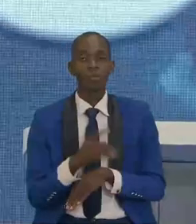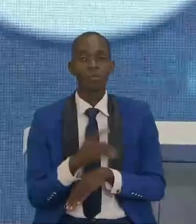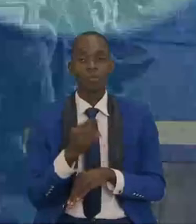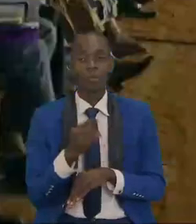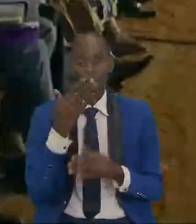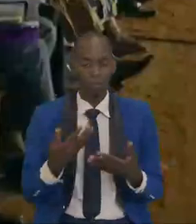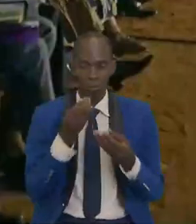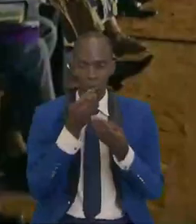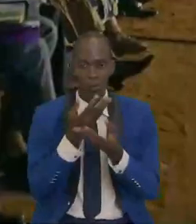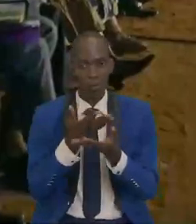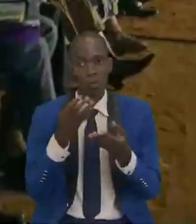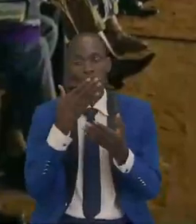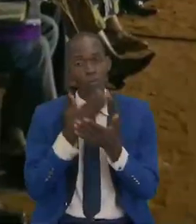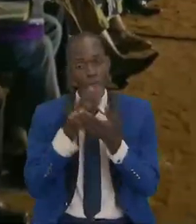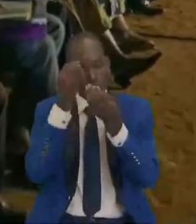Ce soir,